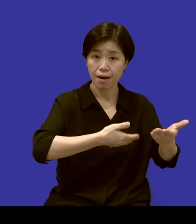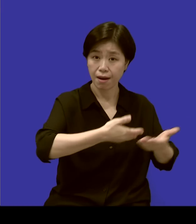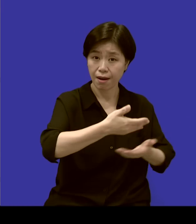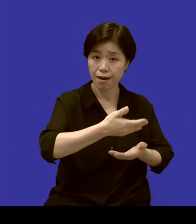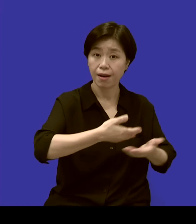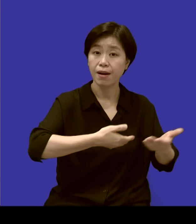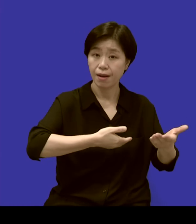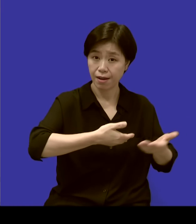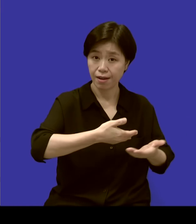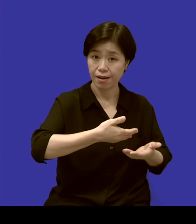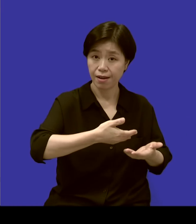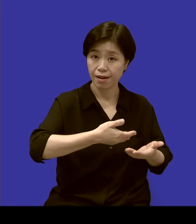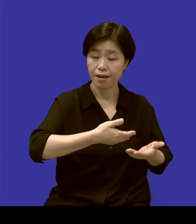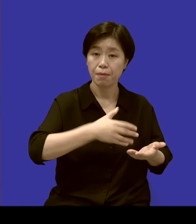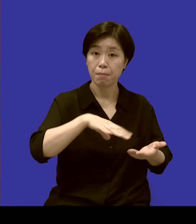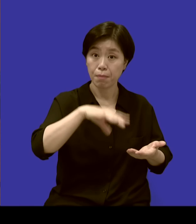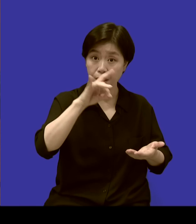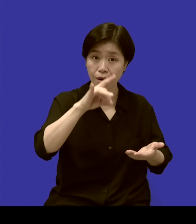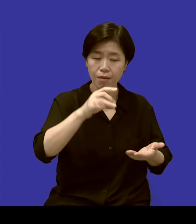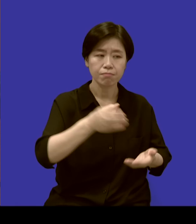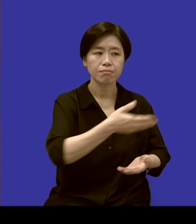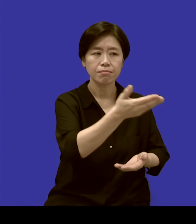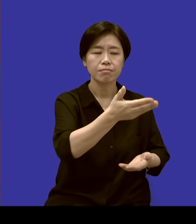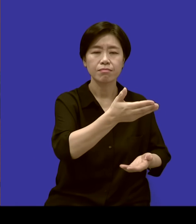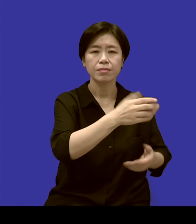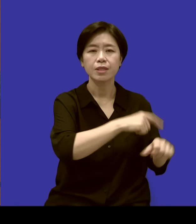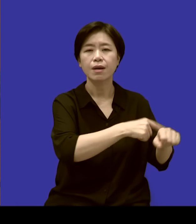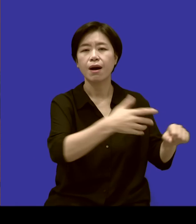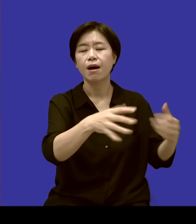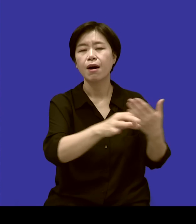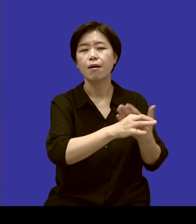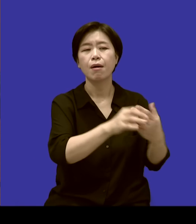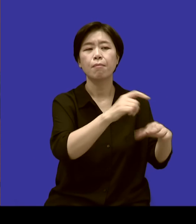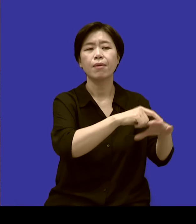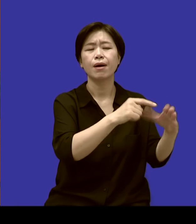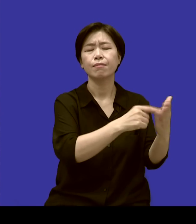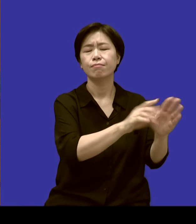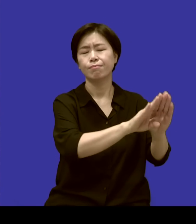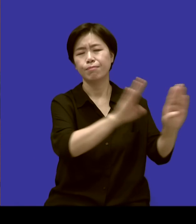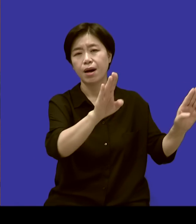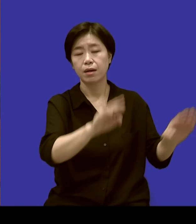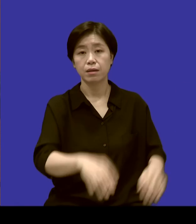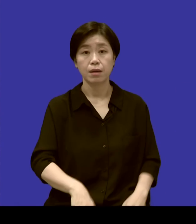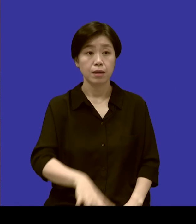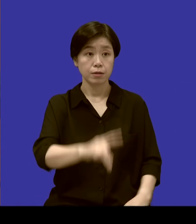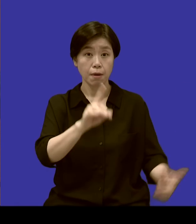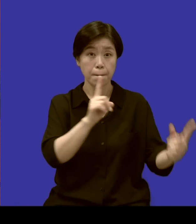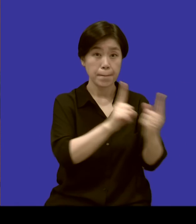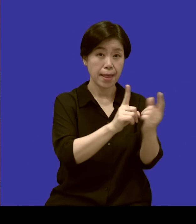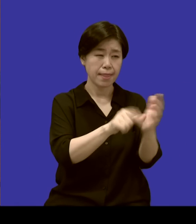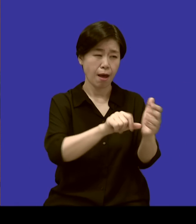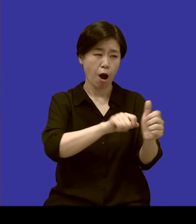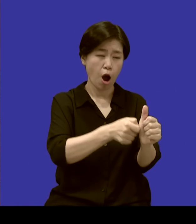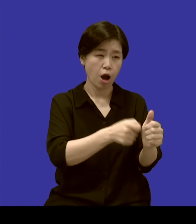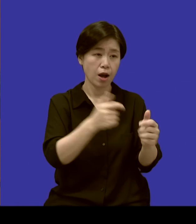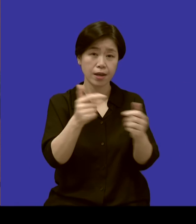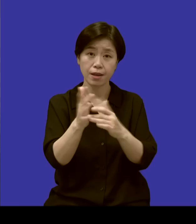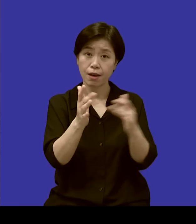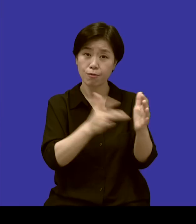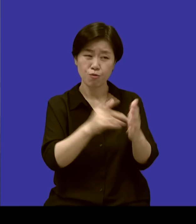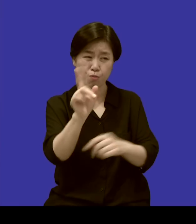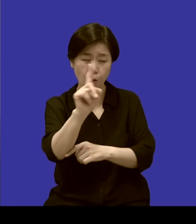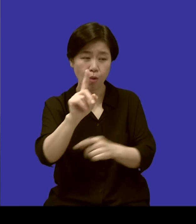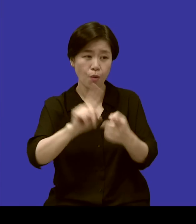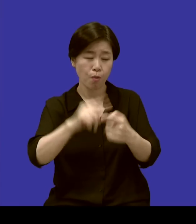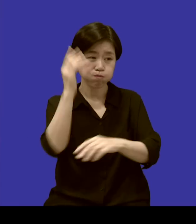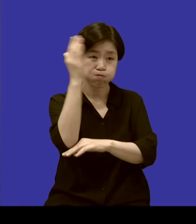그들도 마음의 문을 열어요. 예. 그래서 처음부터 막 예수님은 이런 분야라고 막 우격다짐으로 집어넣는 것이 아니라 예.